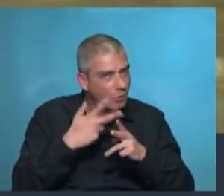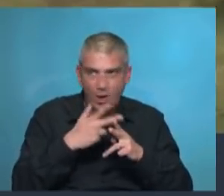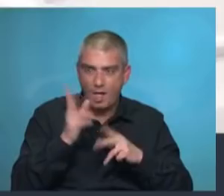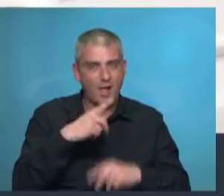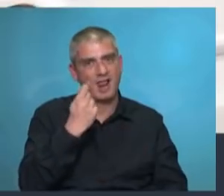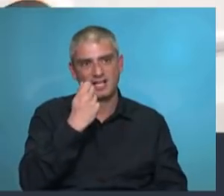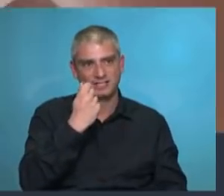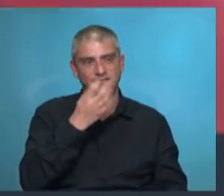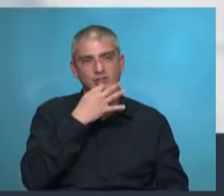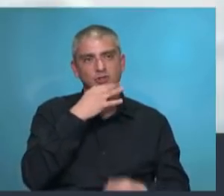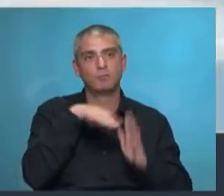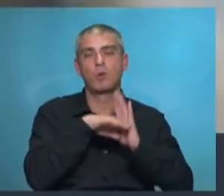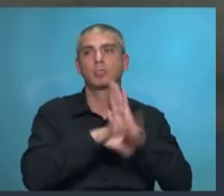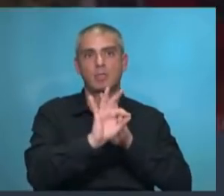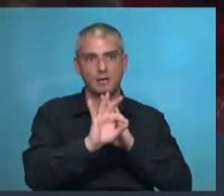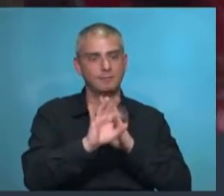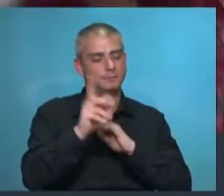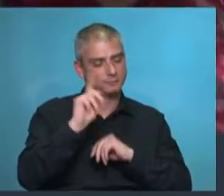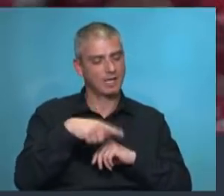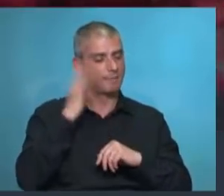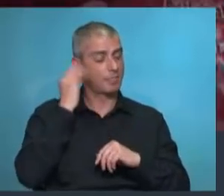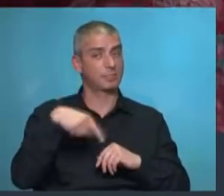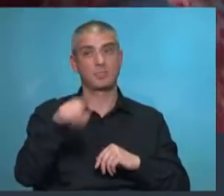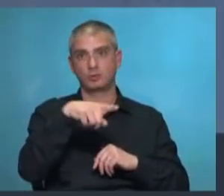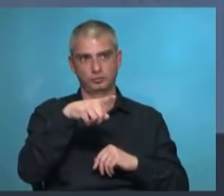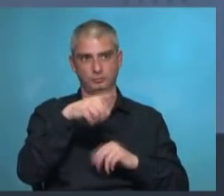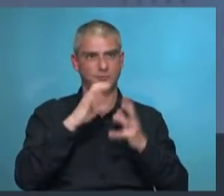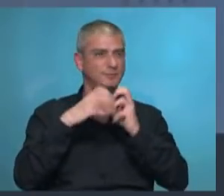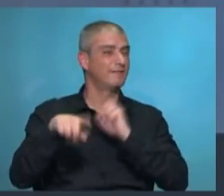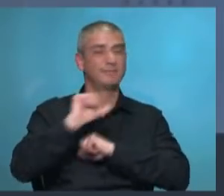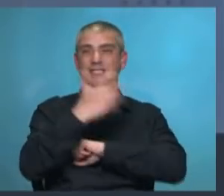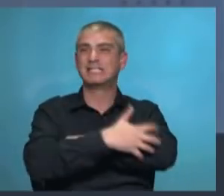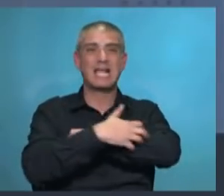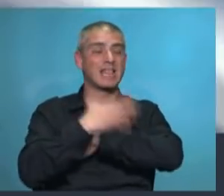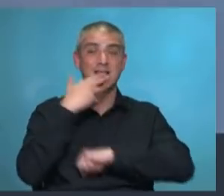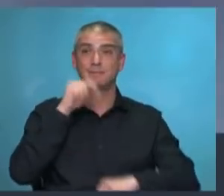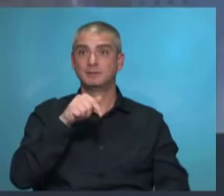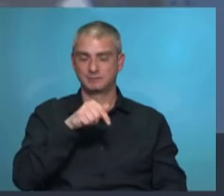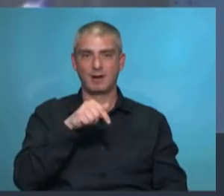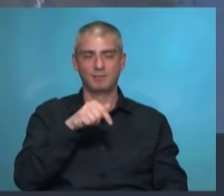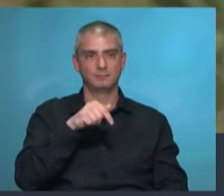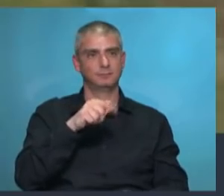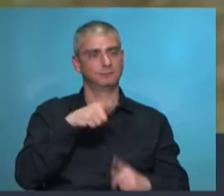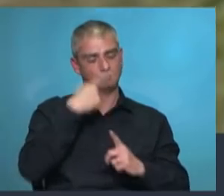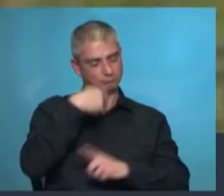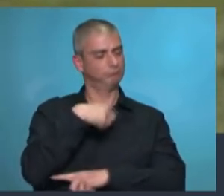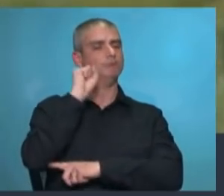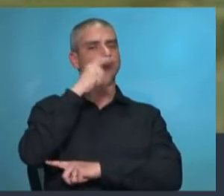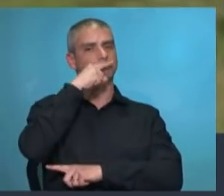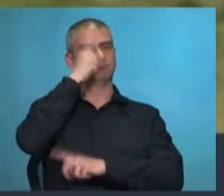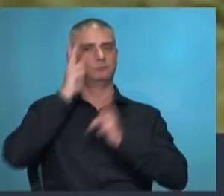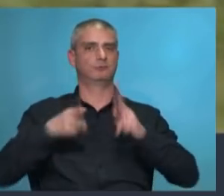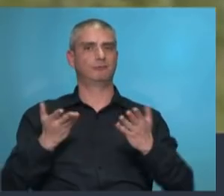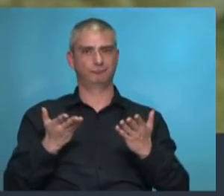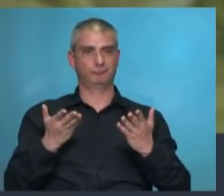כסף ושיפור בתנאים, על הדרך הנשים הללו מהכפרים העניים ביותר בישראל מרימות עכשיו את הראש.